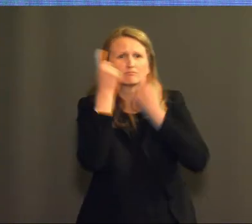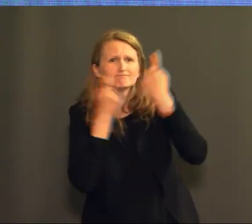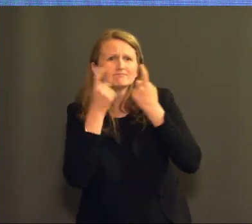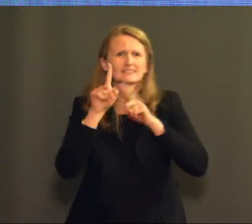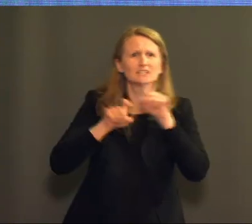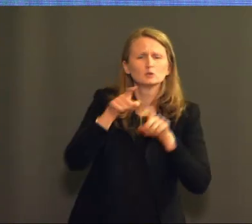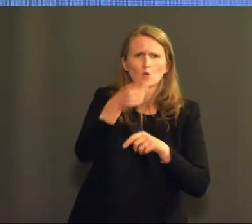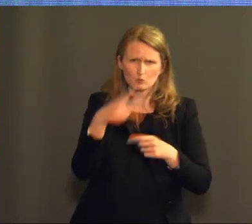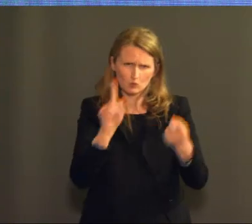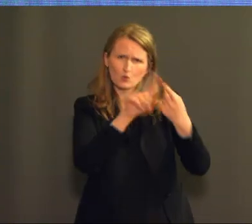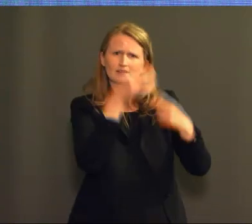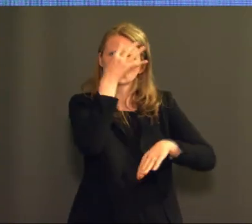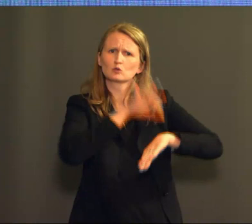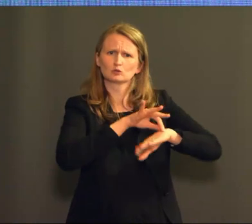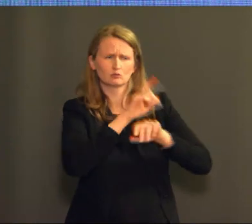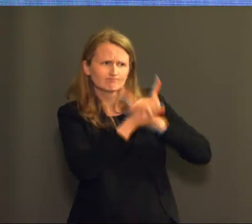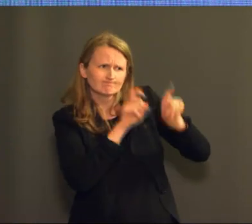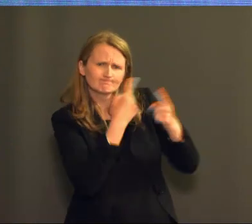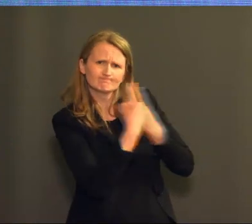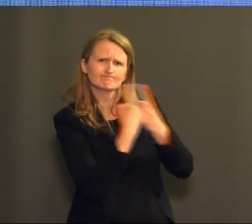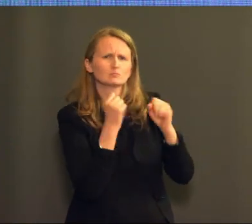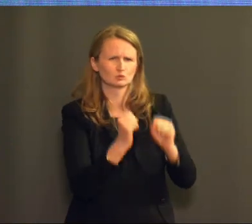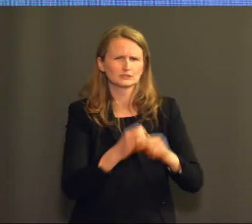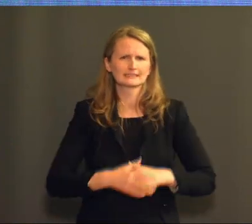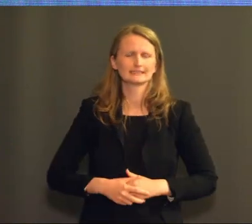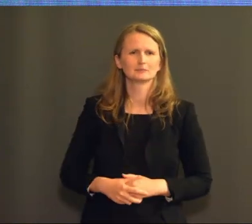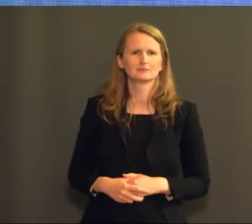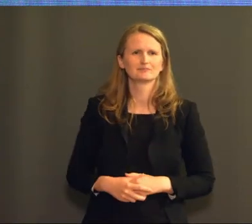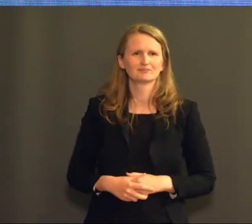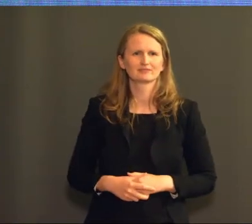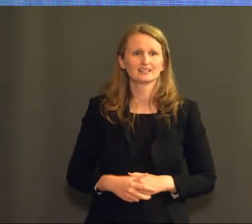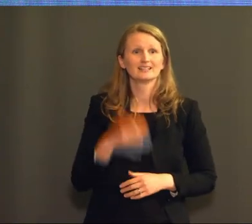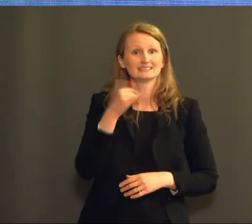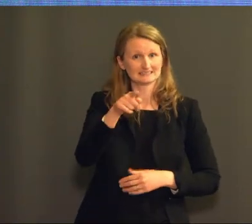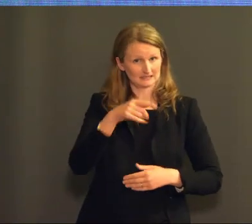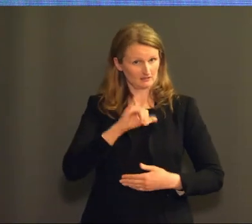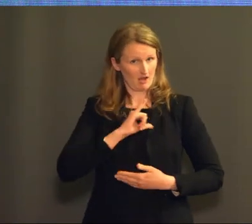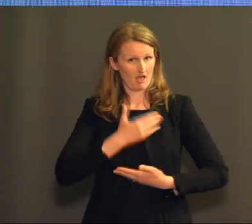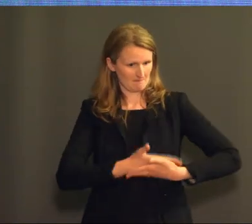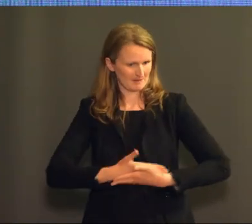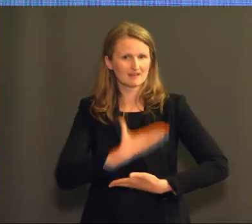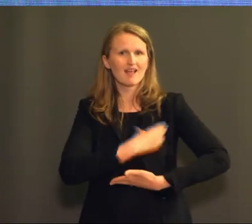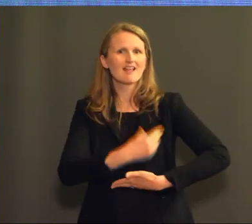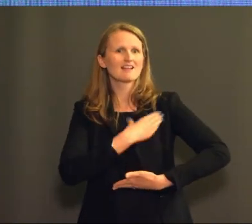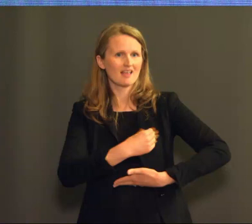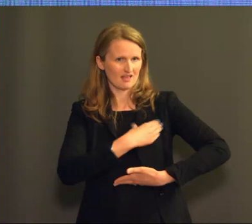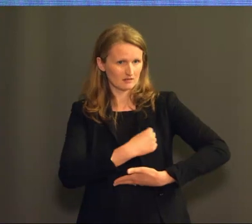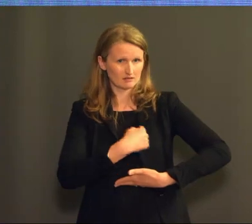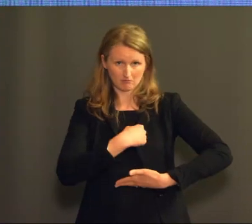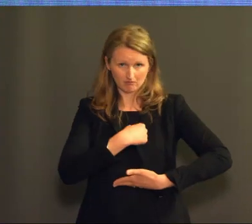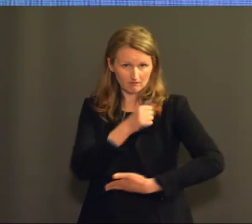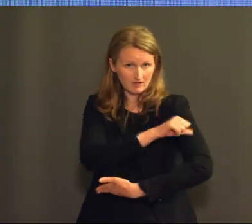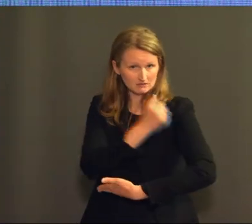La vaccination est également possible pendant l'allaitement. Il n'est donc pas nécessaire d'interrompre